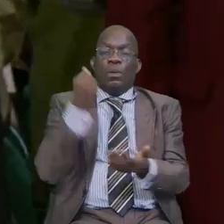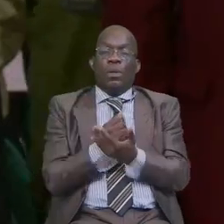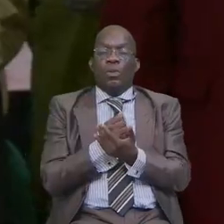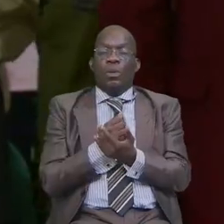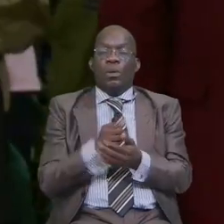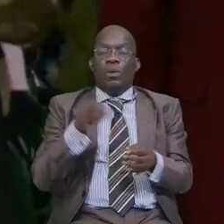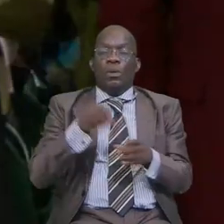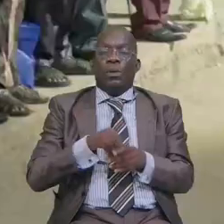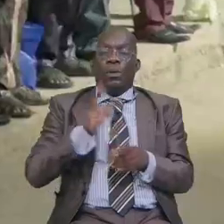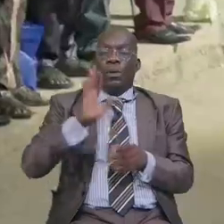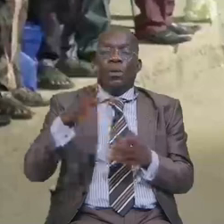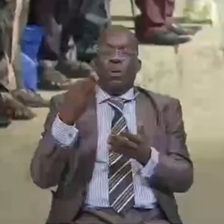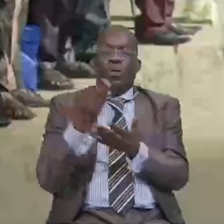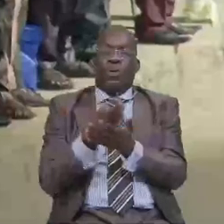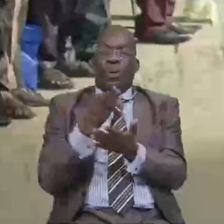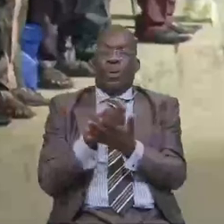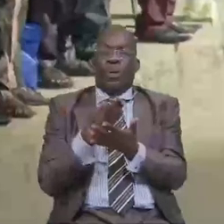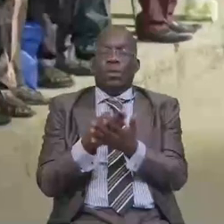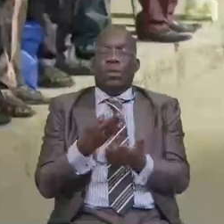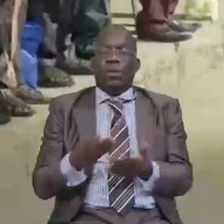Amen dans vos finances.